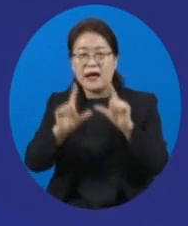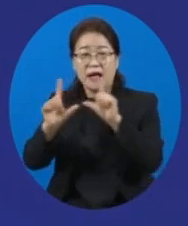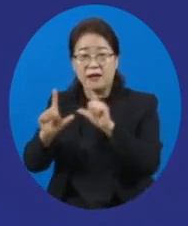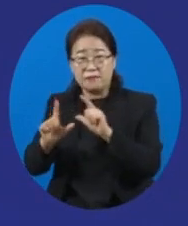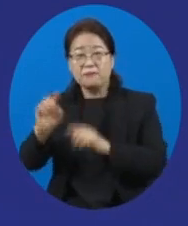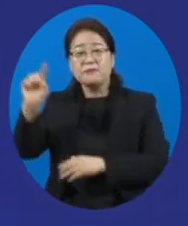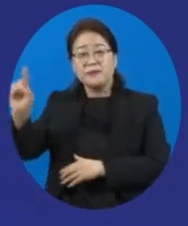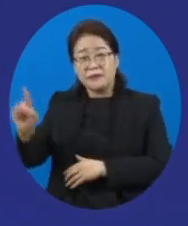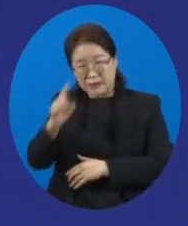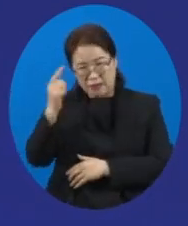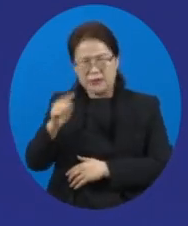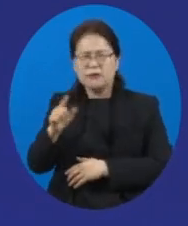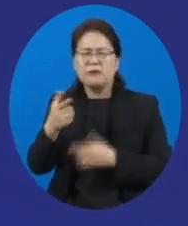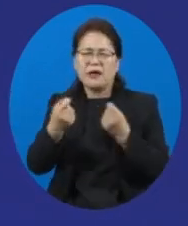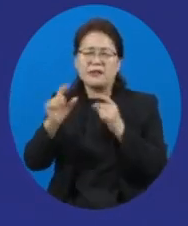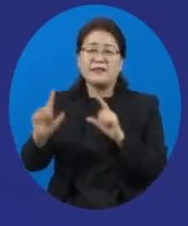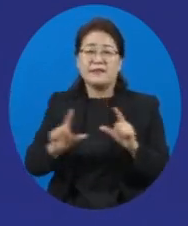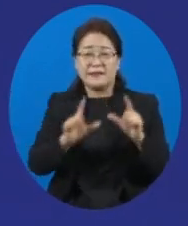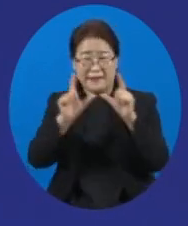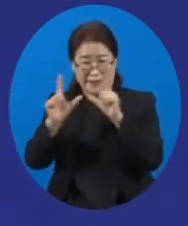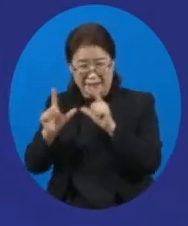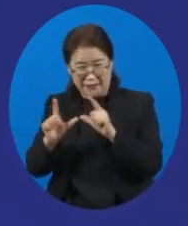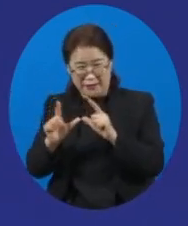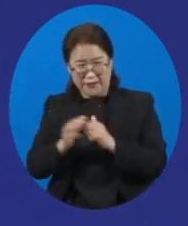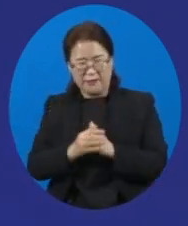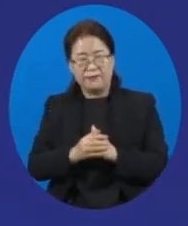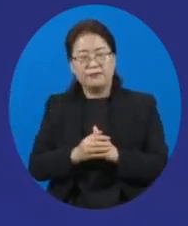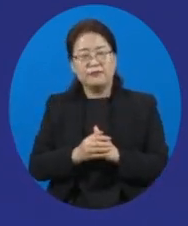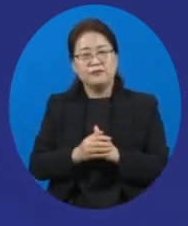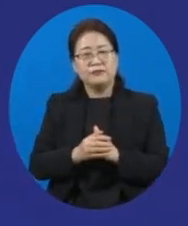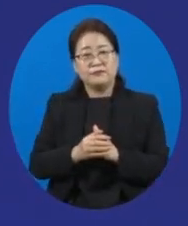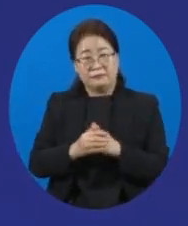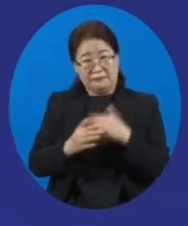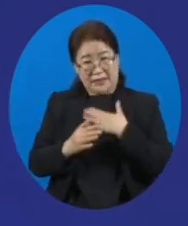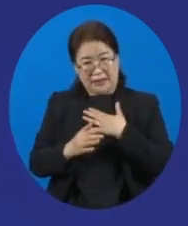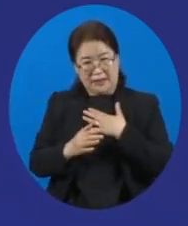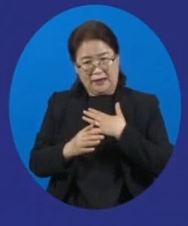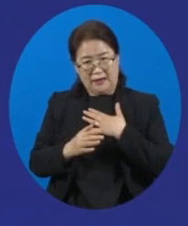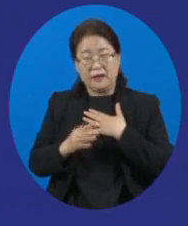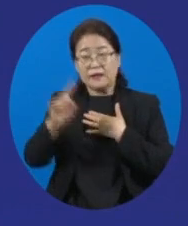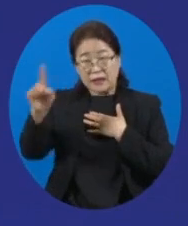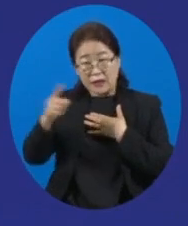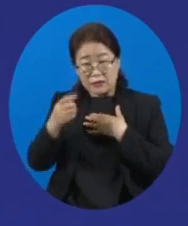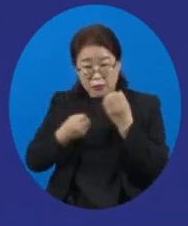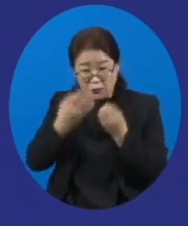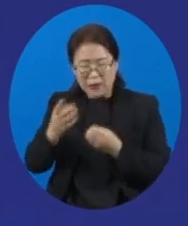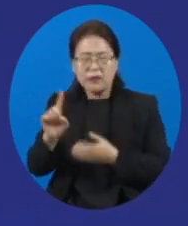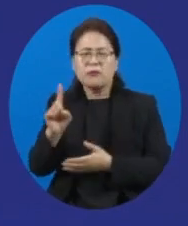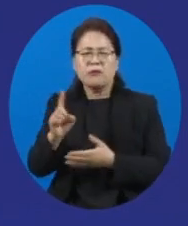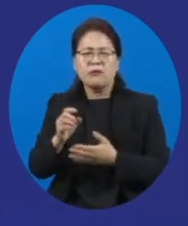다윗이 그렇게 인생을 살았습니다. 그리고 뭐라고 말합니까? 내가 흔들리지 않는다고